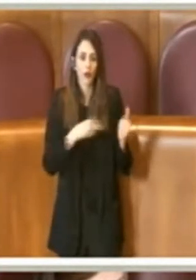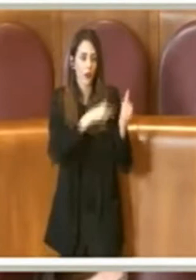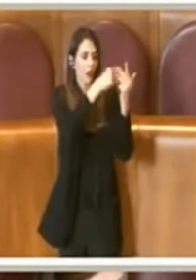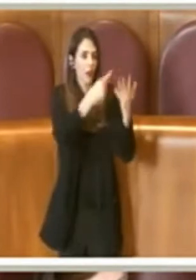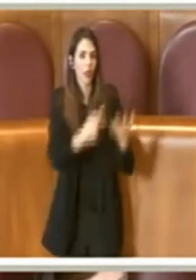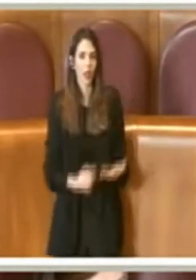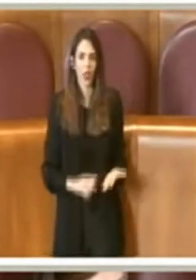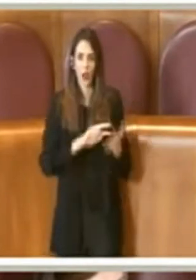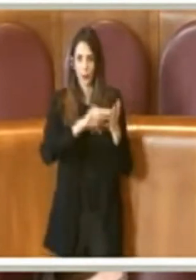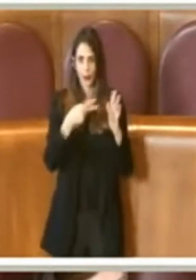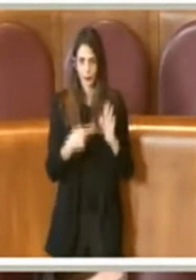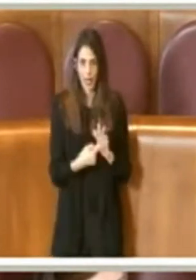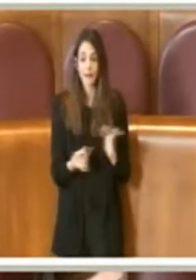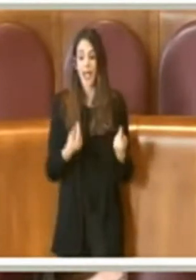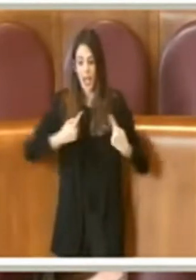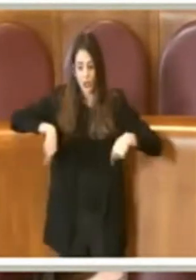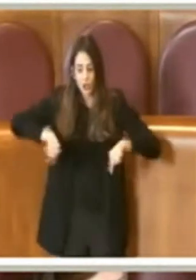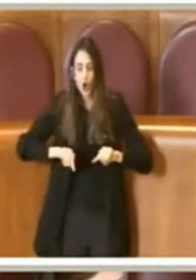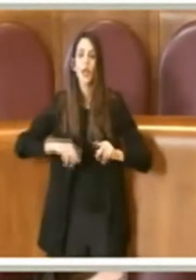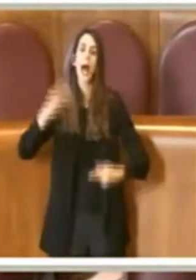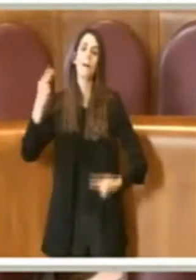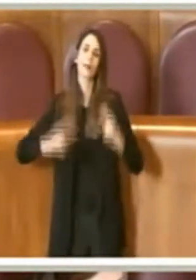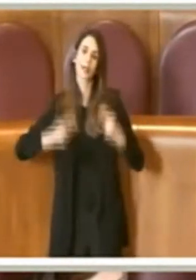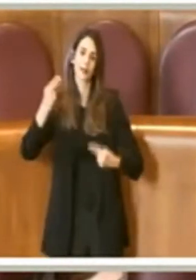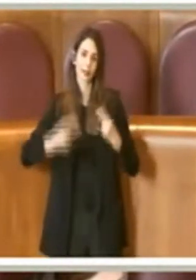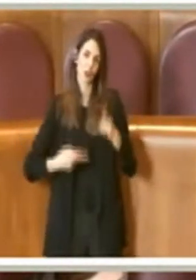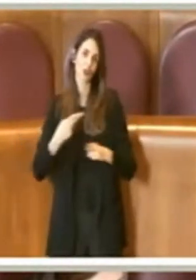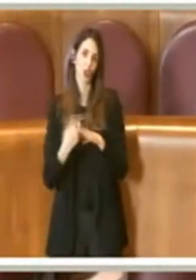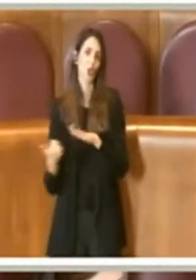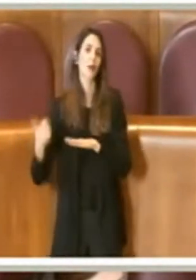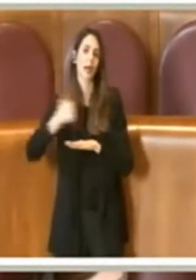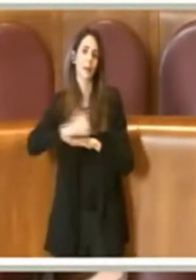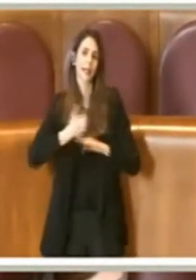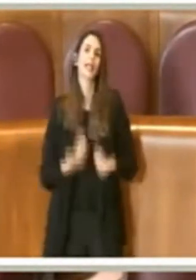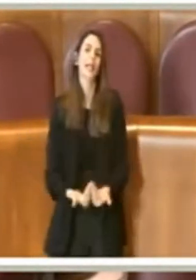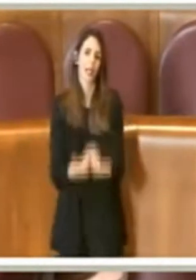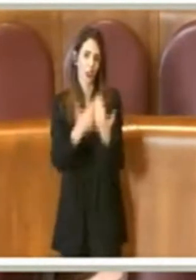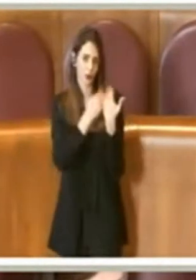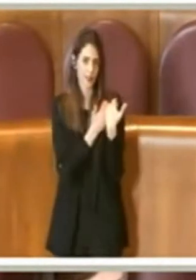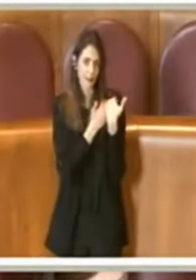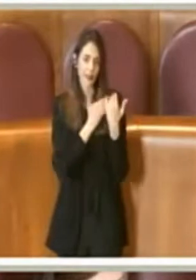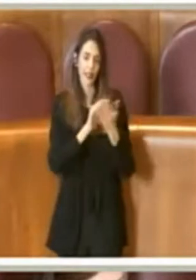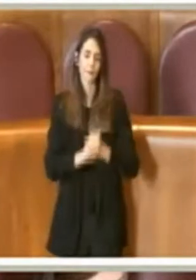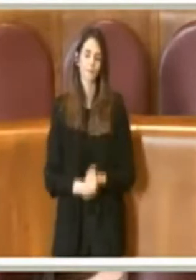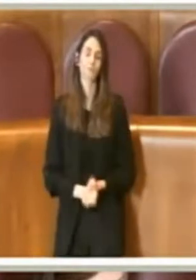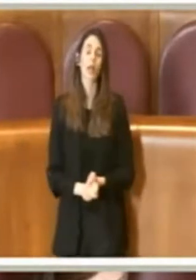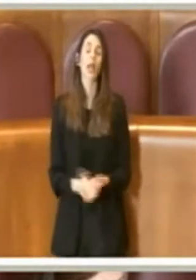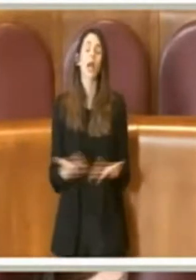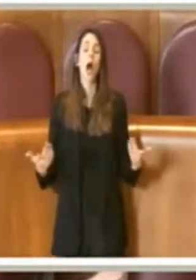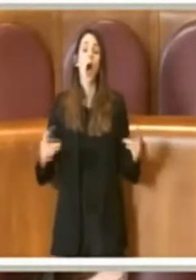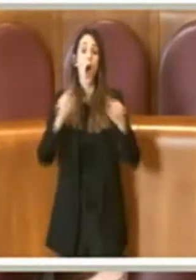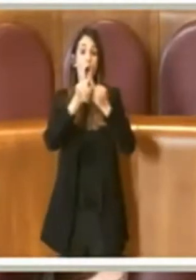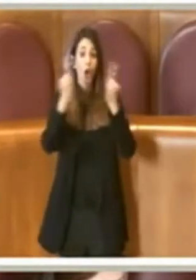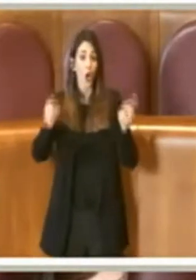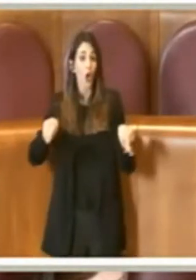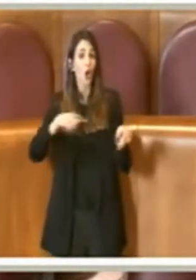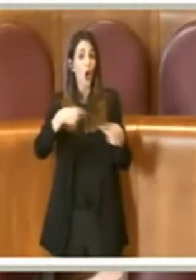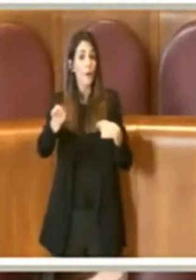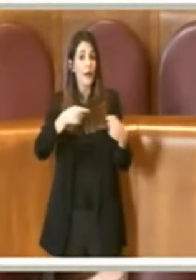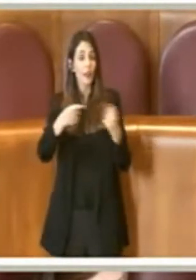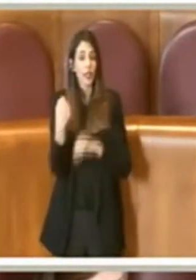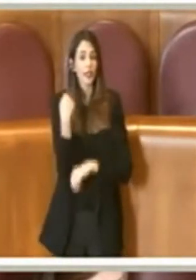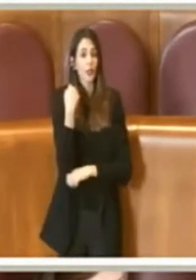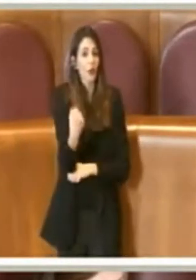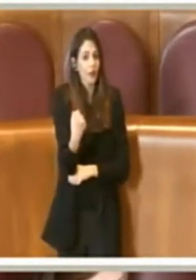questa responsabilità. E per quanto riguarda il sostegno al commercio, abbiamo aperto un dialogo